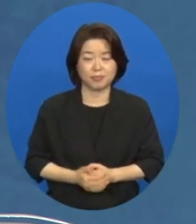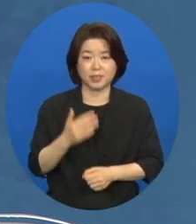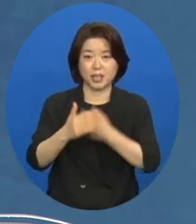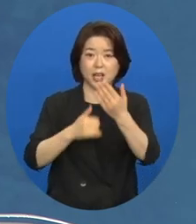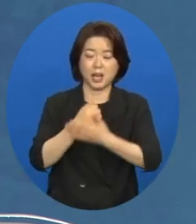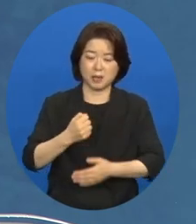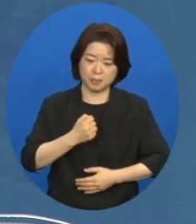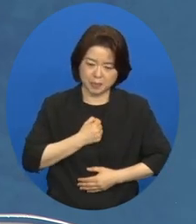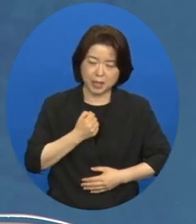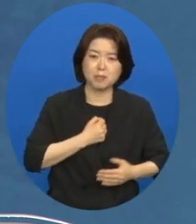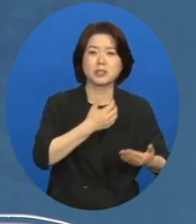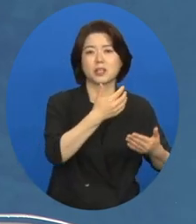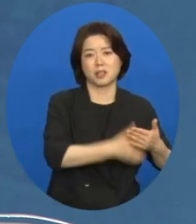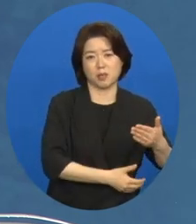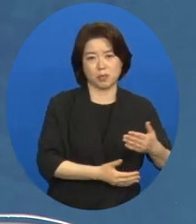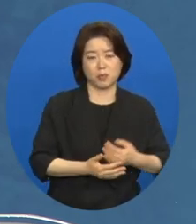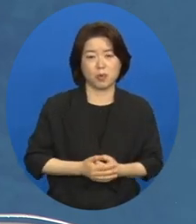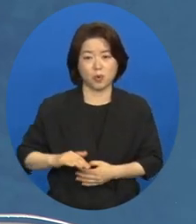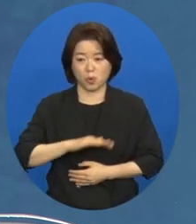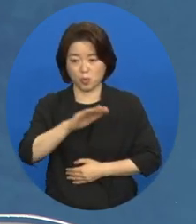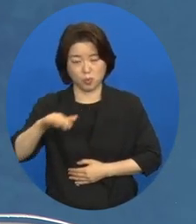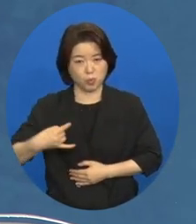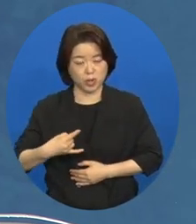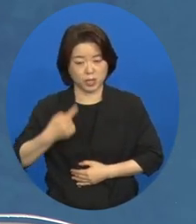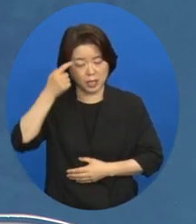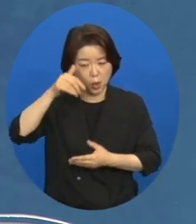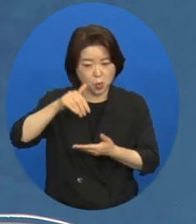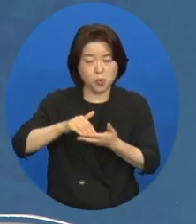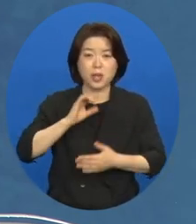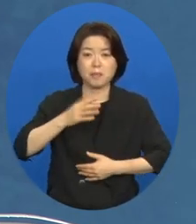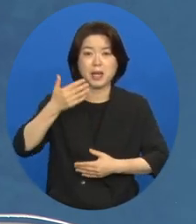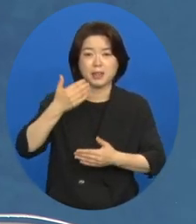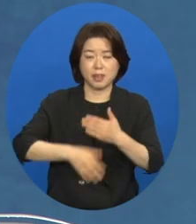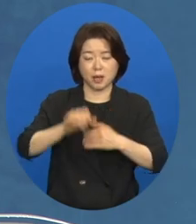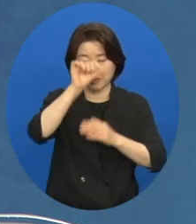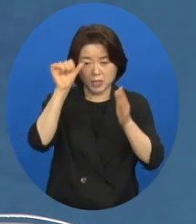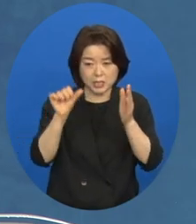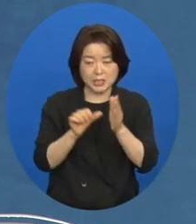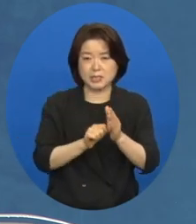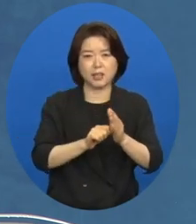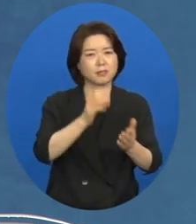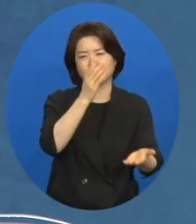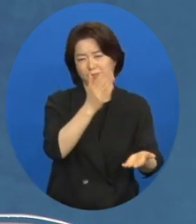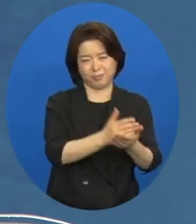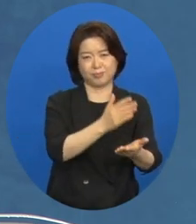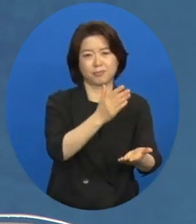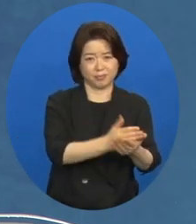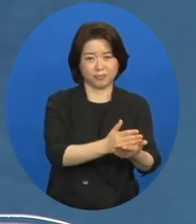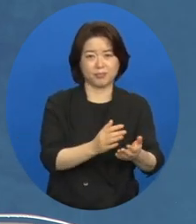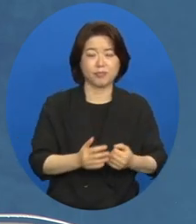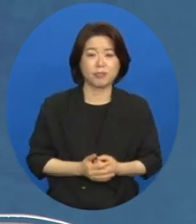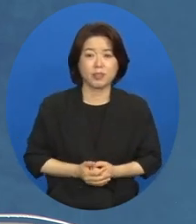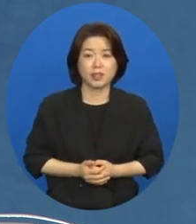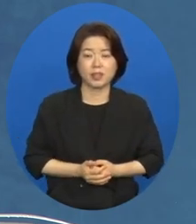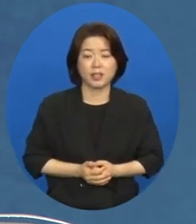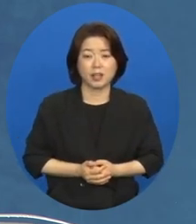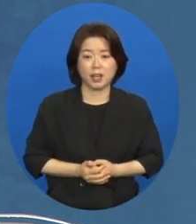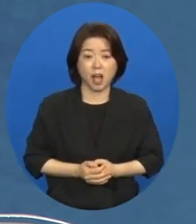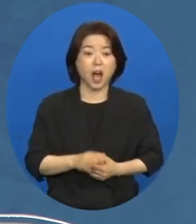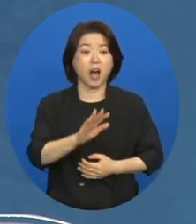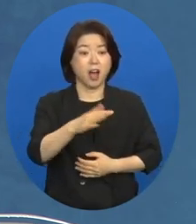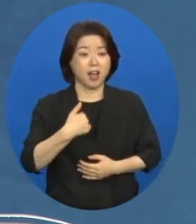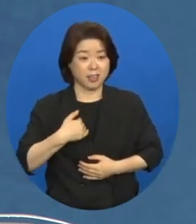탄식이 남고 우리에게도 후회만 남는 인생이 되는 것이 아니라, 아, 넌 내 말을 듣기만